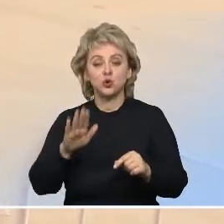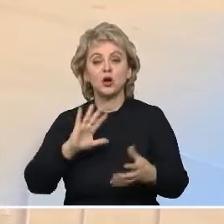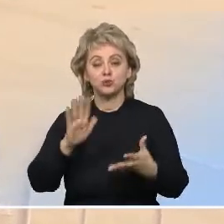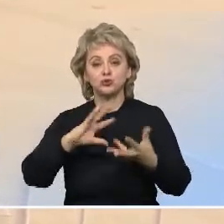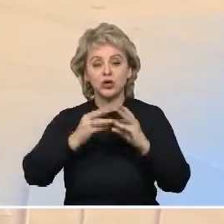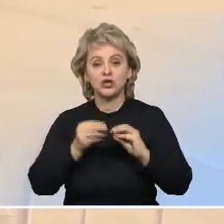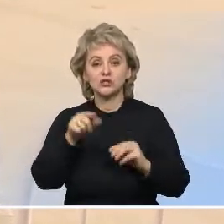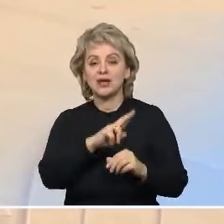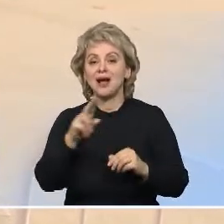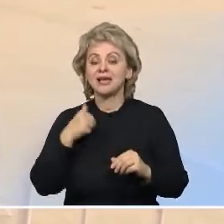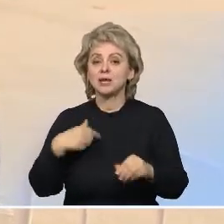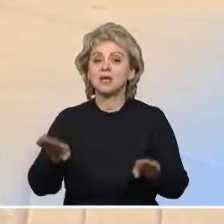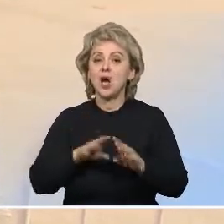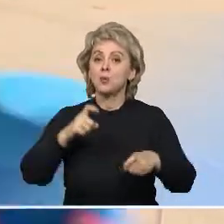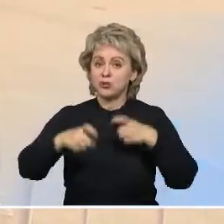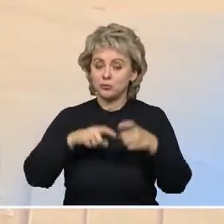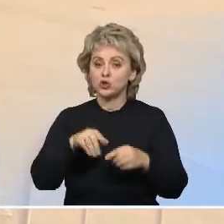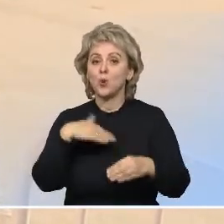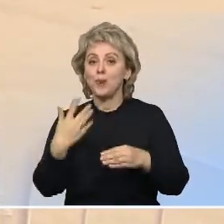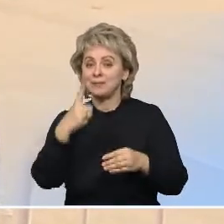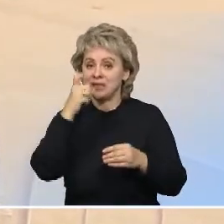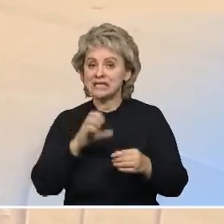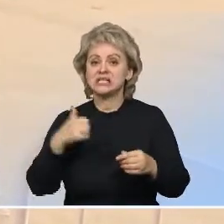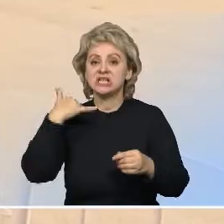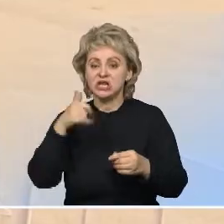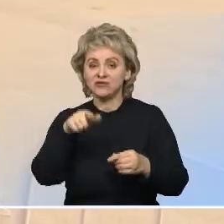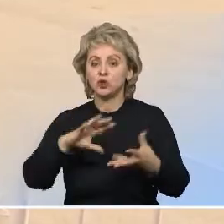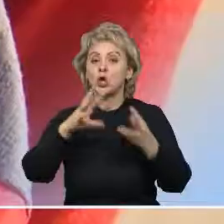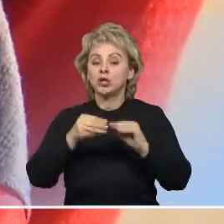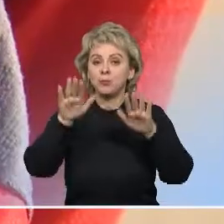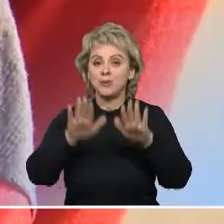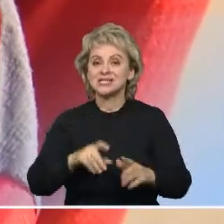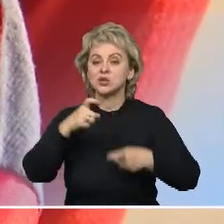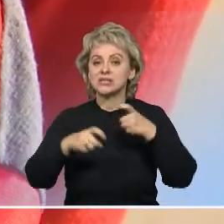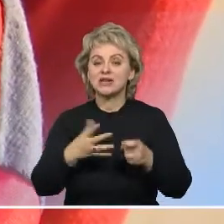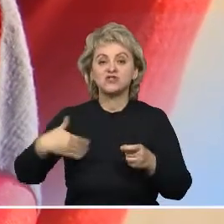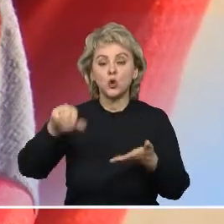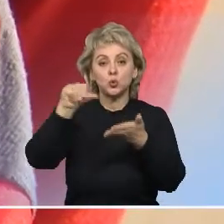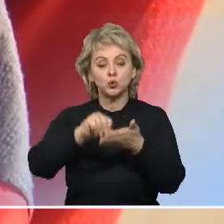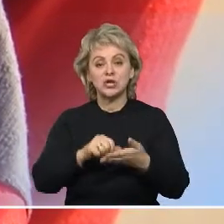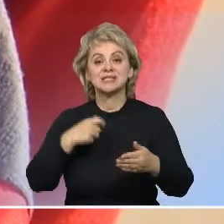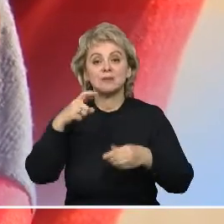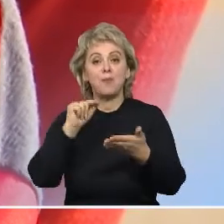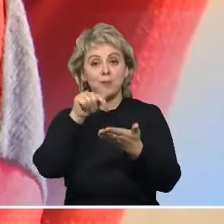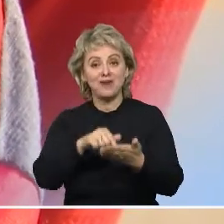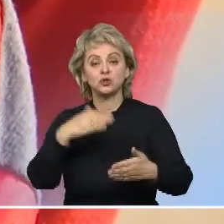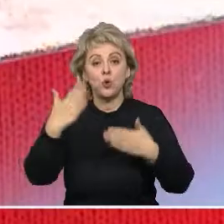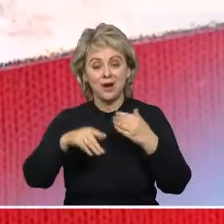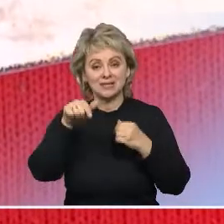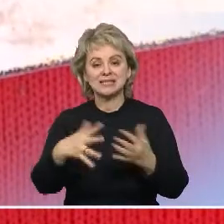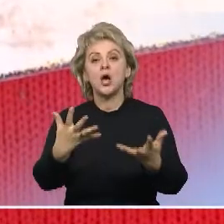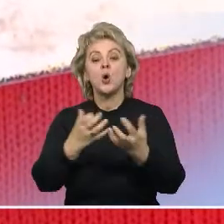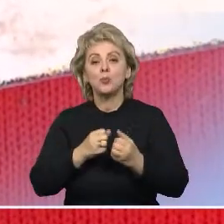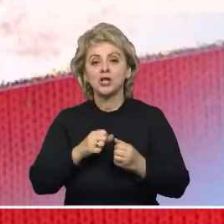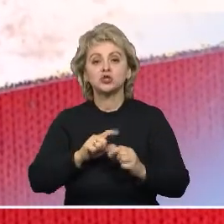результатом. Каким же я все-таки прибежал. Помимо сообщения на телефон, с итоговым местом в забеге все участники, добежавшие до финиша,